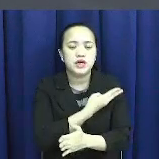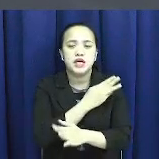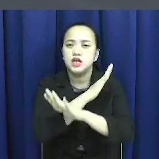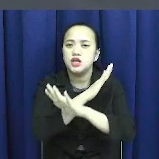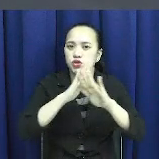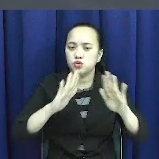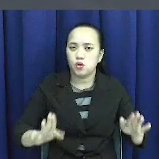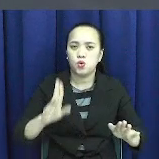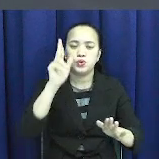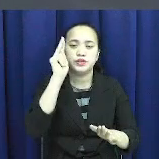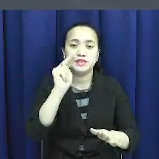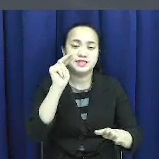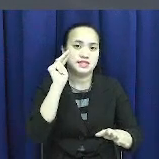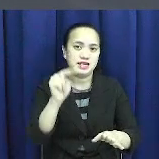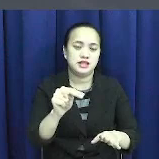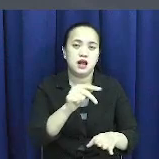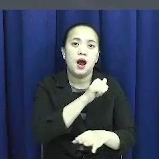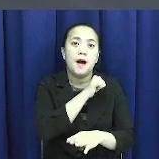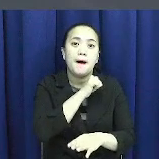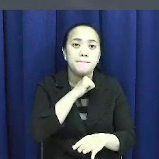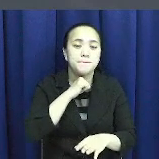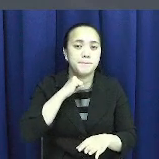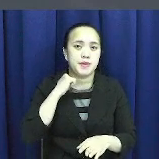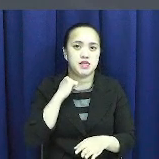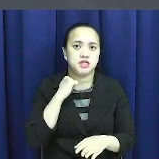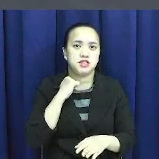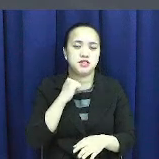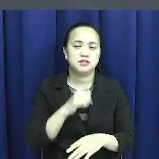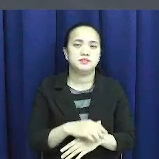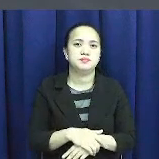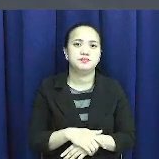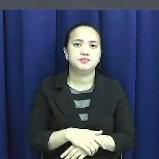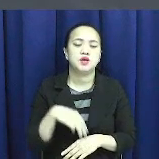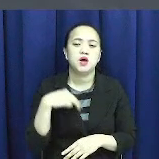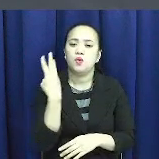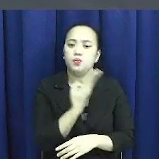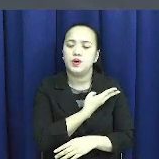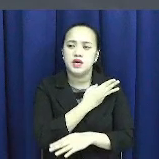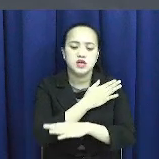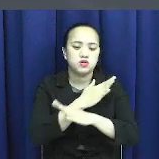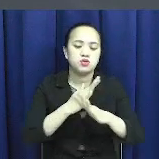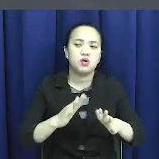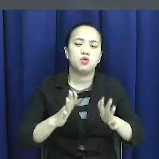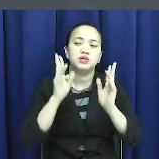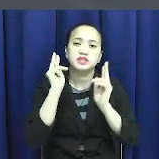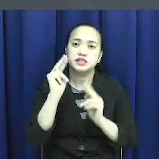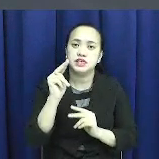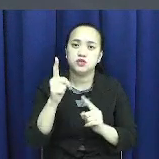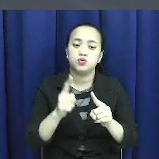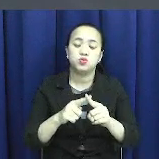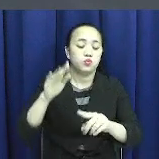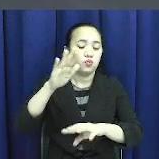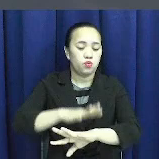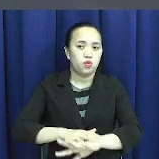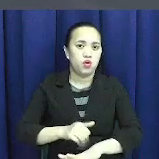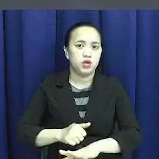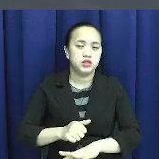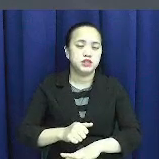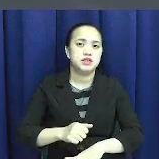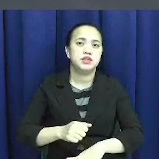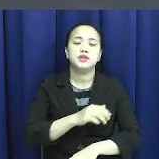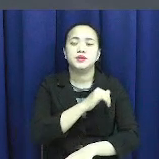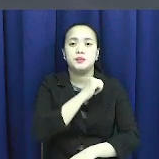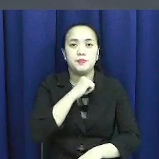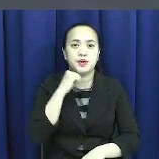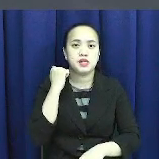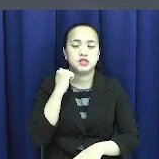inyo kanina, hindi mo na ngayon kinakailangan na tumawag pa ng priest para mapatawad yung